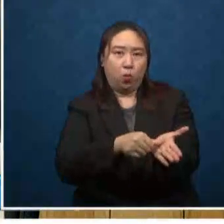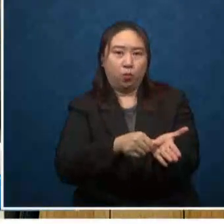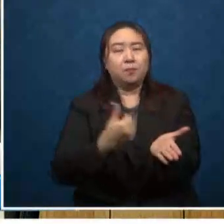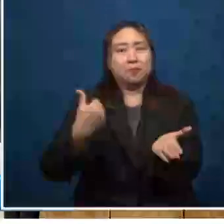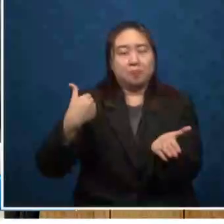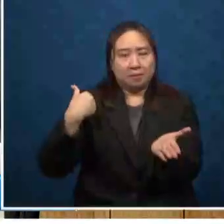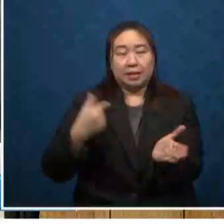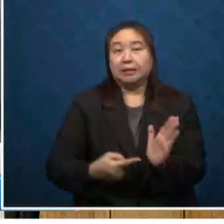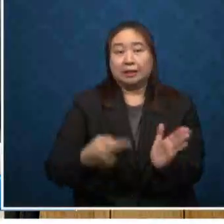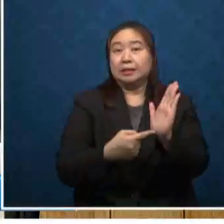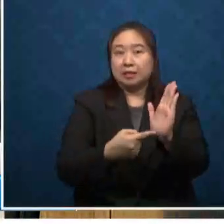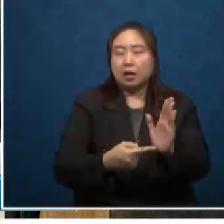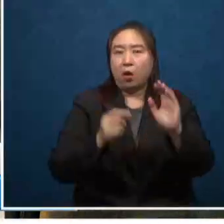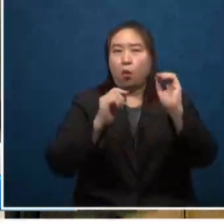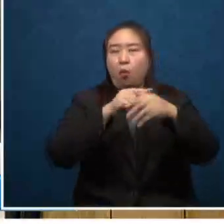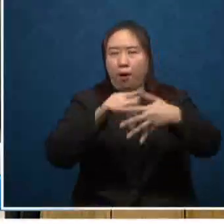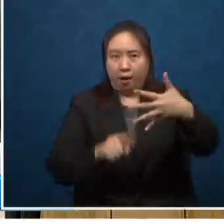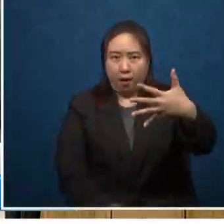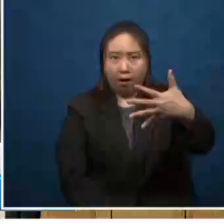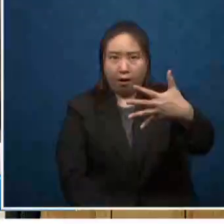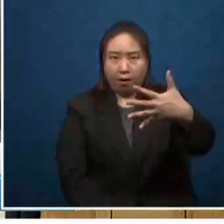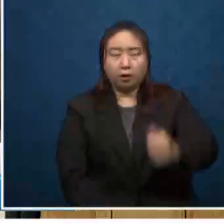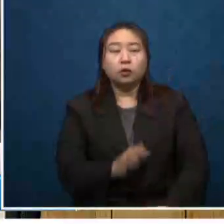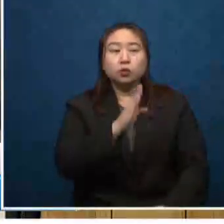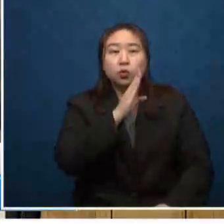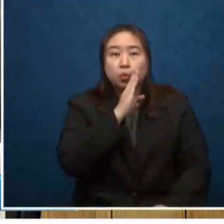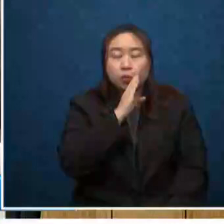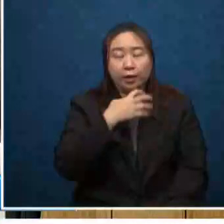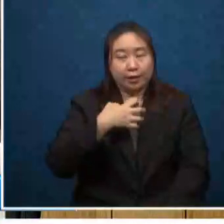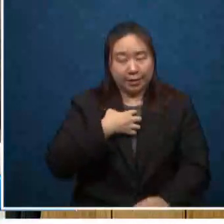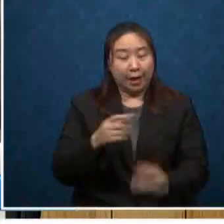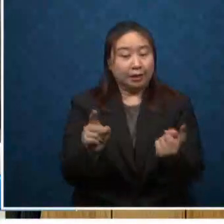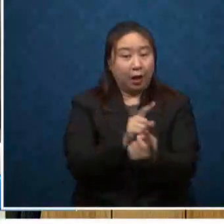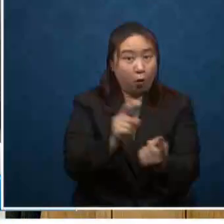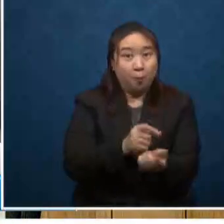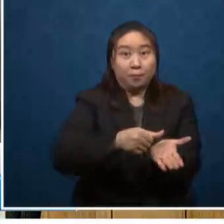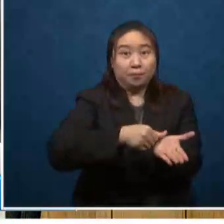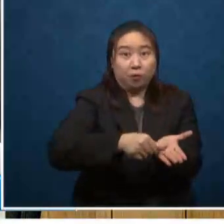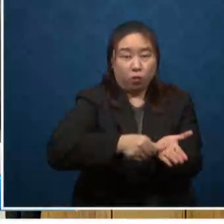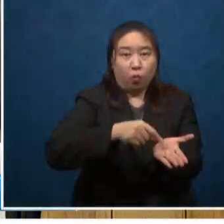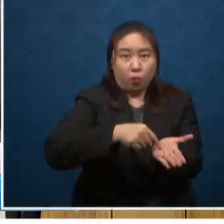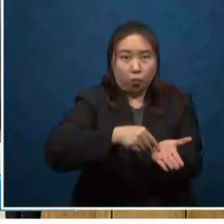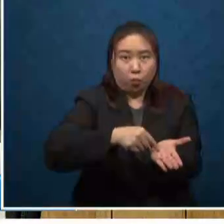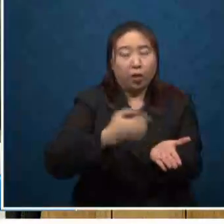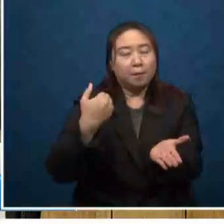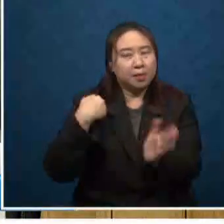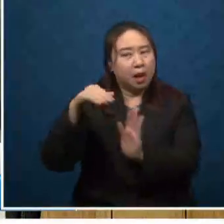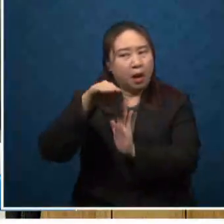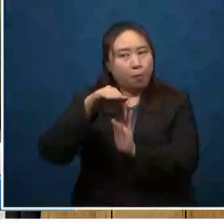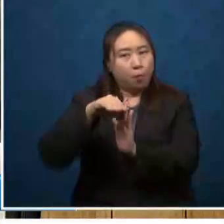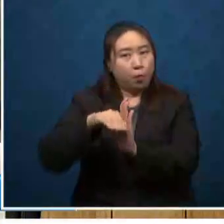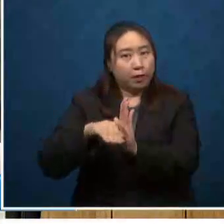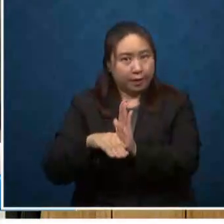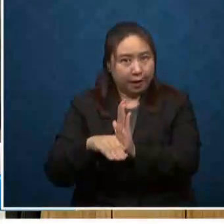เสนอบิ๊กบล็อกเอาไว้5บิ๊กบล็อกถ้าจะพูดถึงการปฏิรูปทางสังคมแล้วดูเหมือนที่มีกระบวนการและกลไก